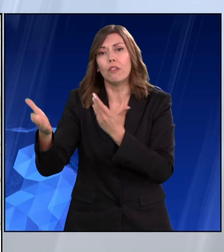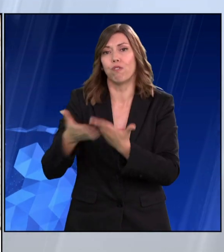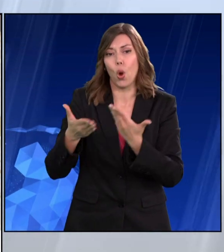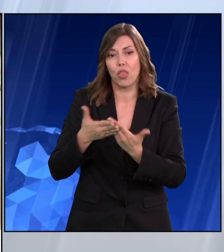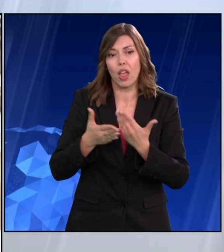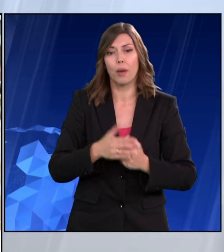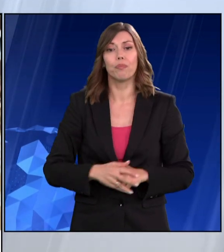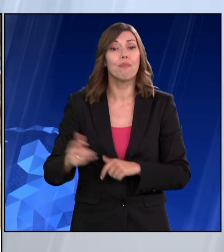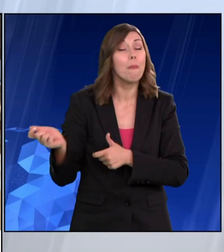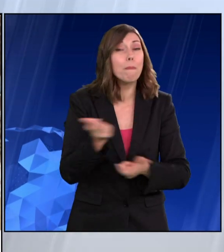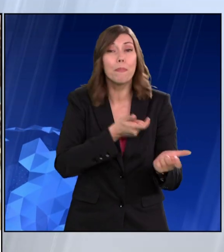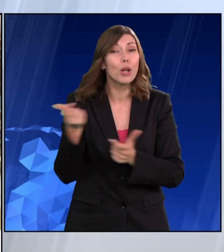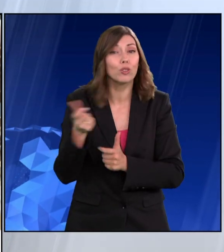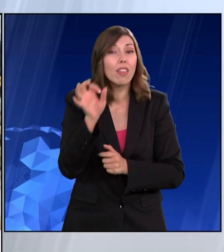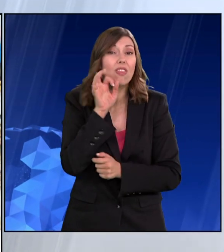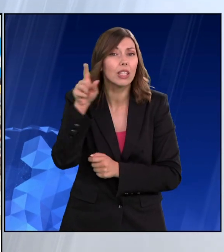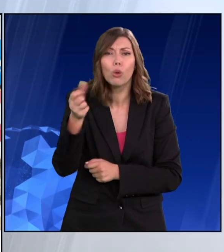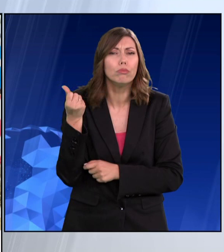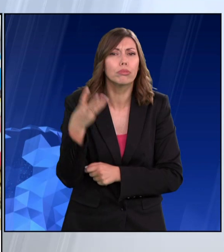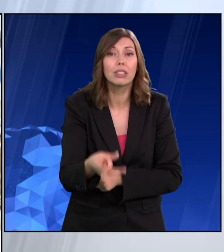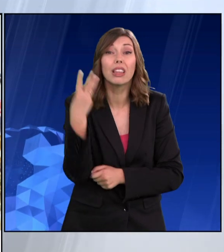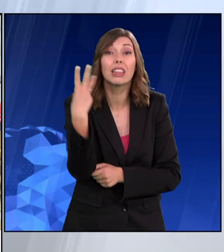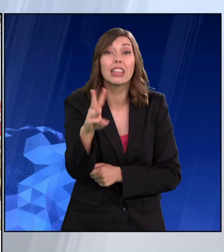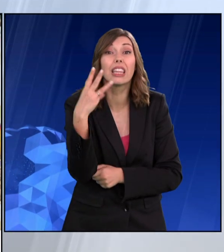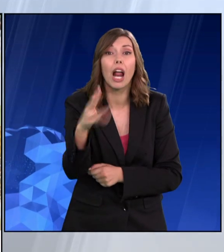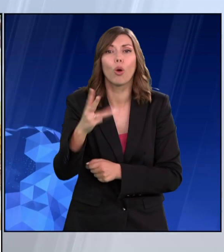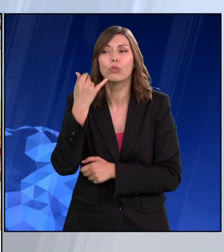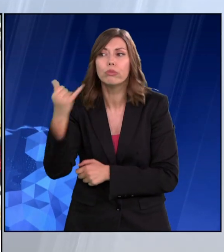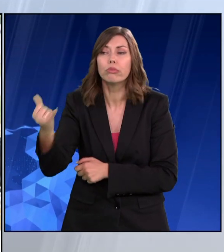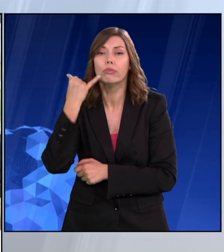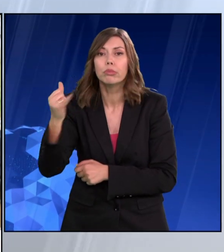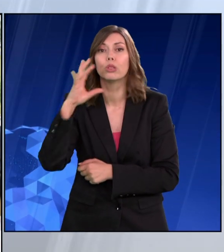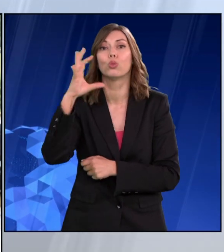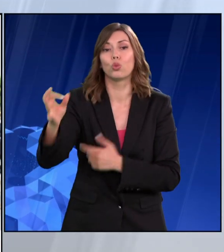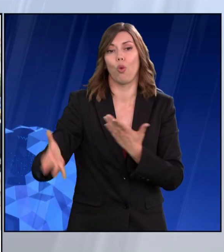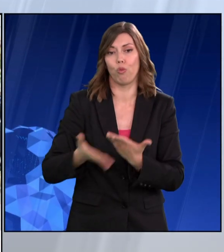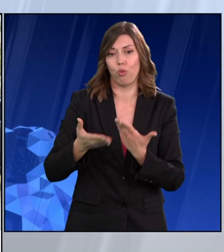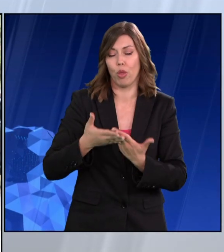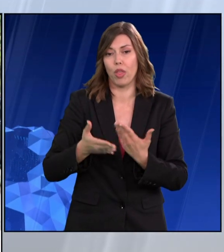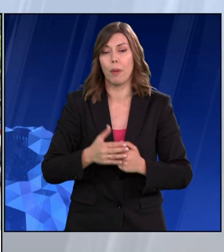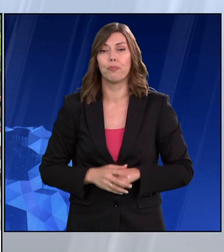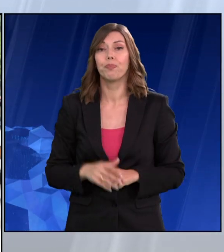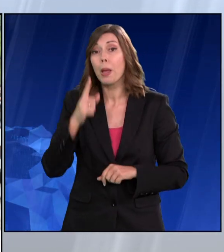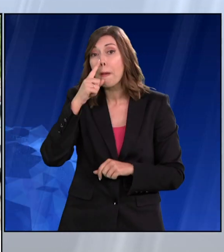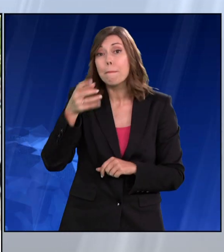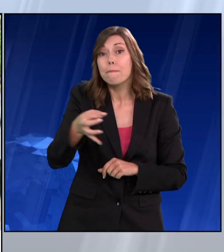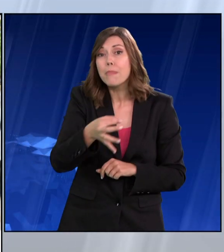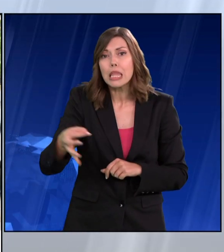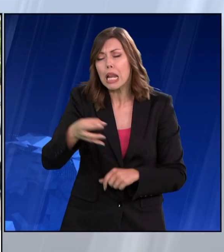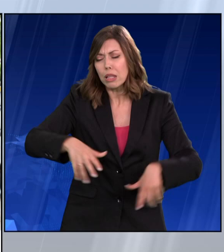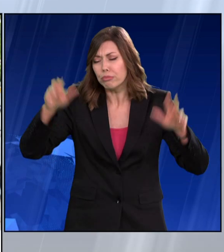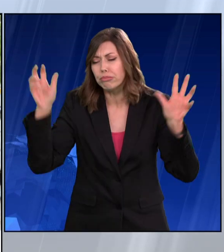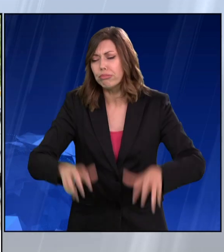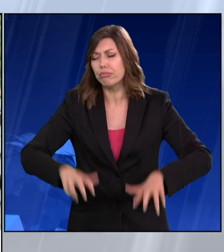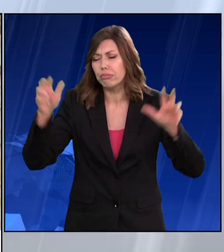δέχτηκε παραπάνω από 300 κλήσεις για το όνομο Θεσσαλονίκης. Σφοδρή βροχόπτωση έπληξε από τα ξημερώματα και τη Λέσβο, με τα προβλήματα